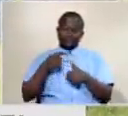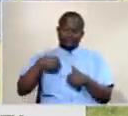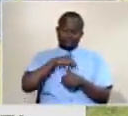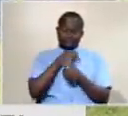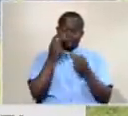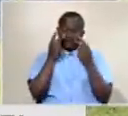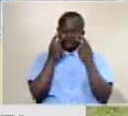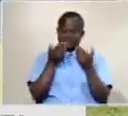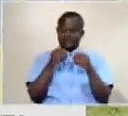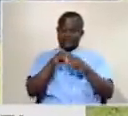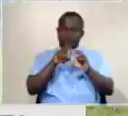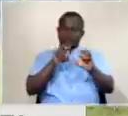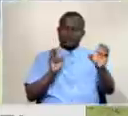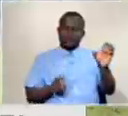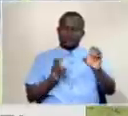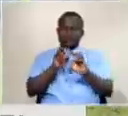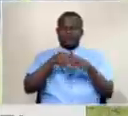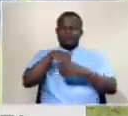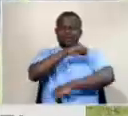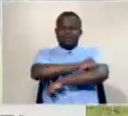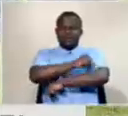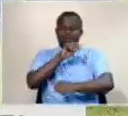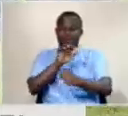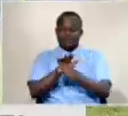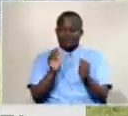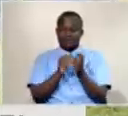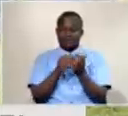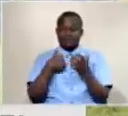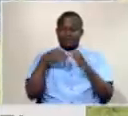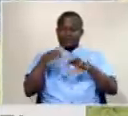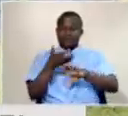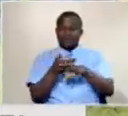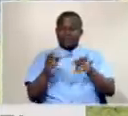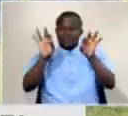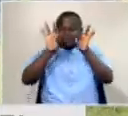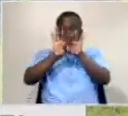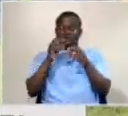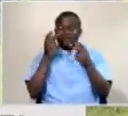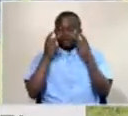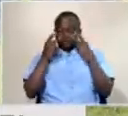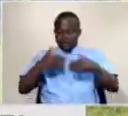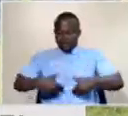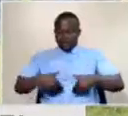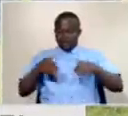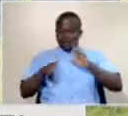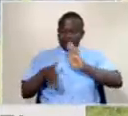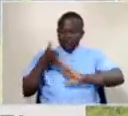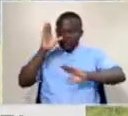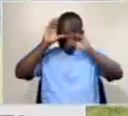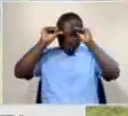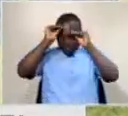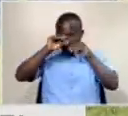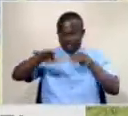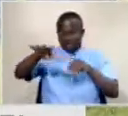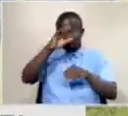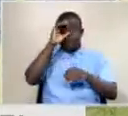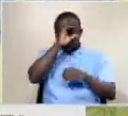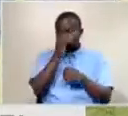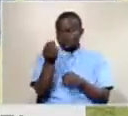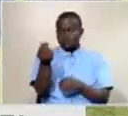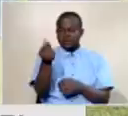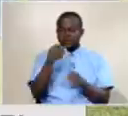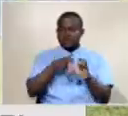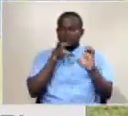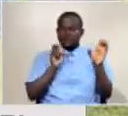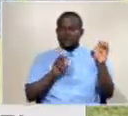twabonye abana batamashuri cyane twe tugira n'ubucukuzi bw'amabuye y'agaciro twabonye urubyiruko rwihutira kwigira aho ngaho kujya gushaka amafaranga